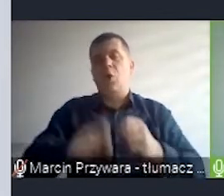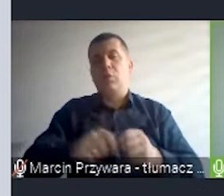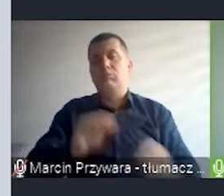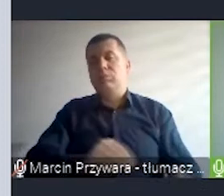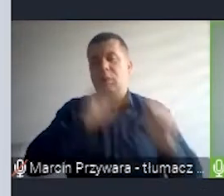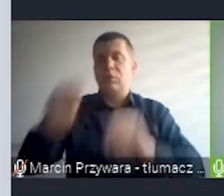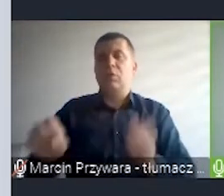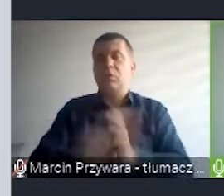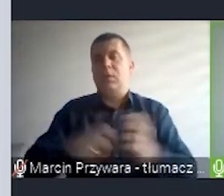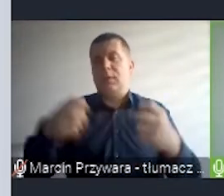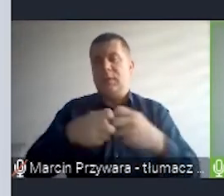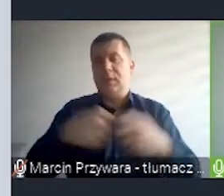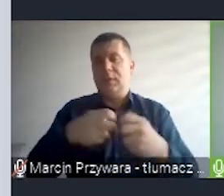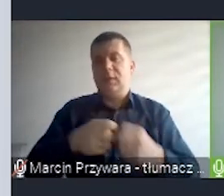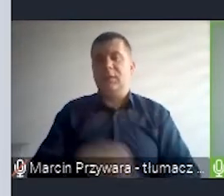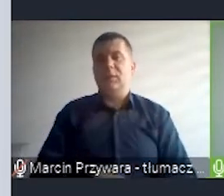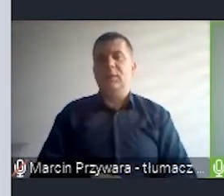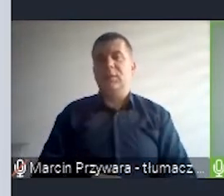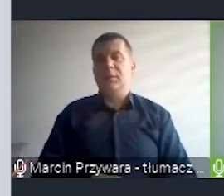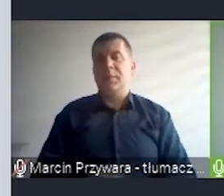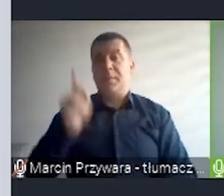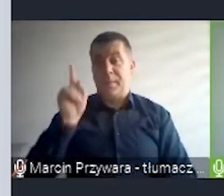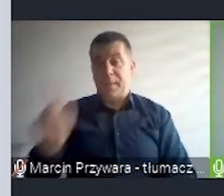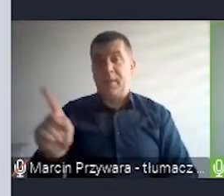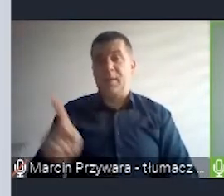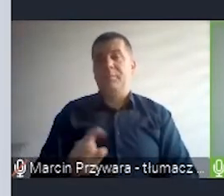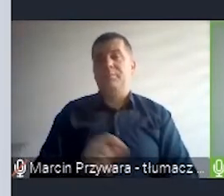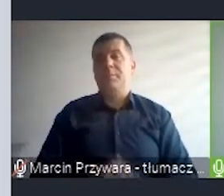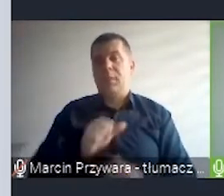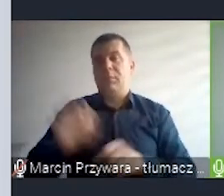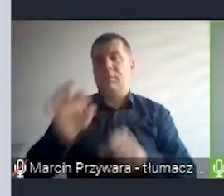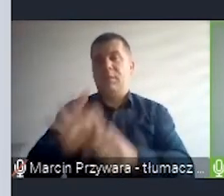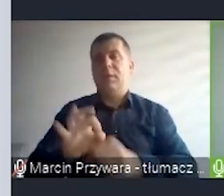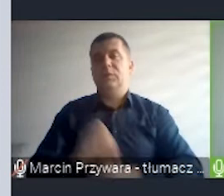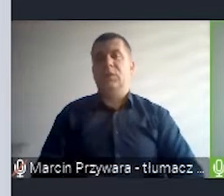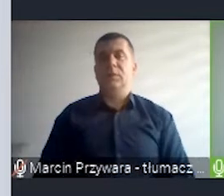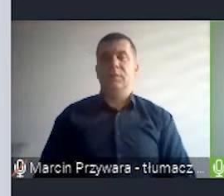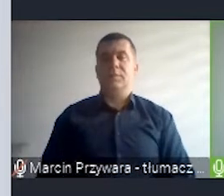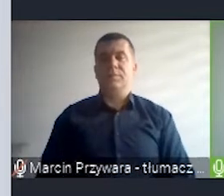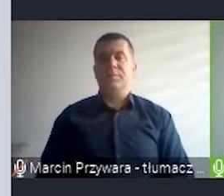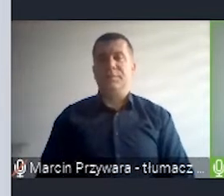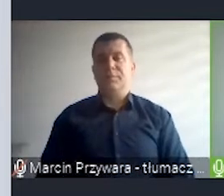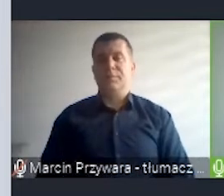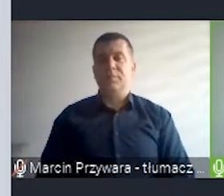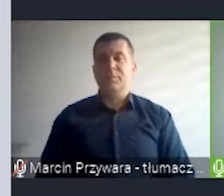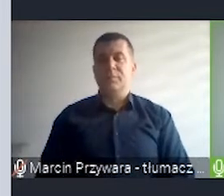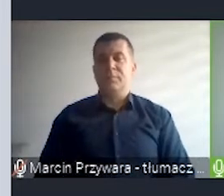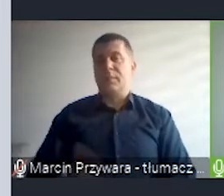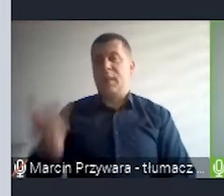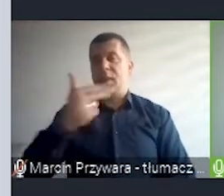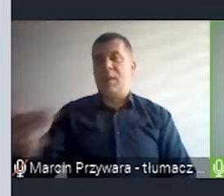do internetu i tam są prowadzone. I teraz, proszę Państwa, w